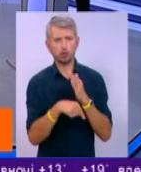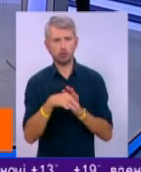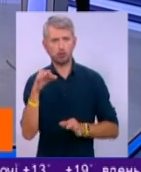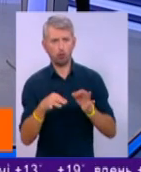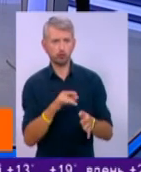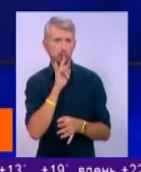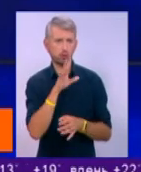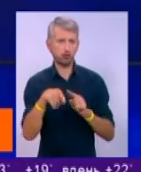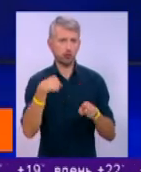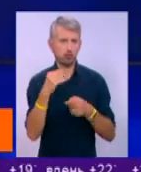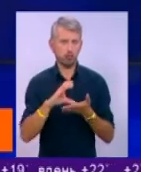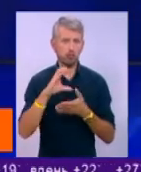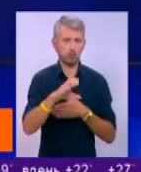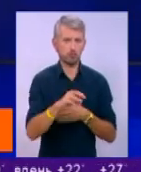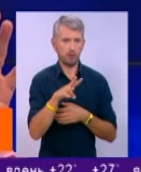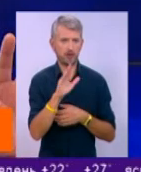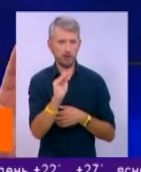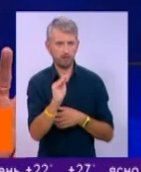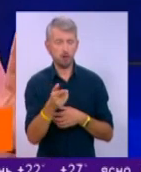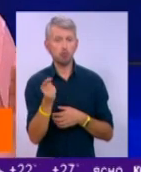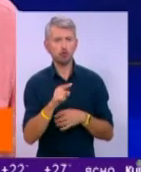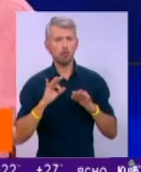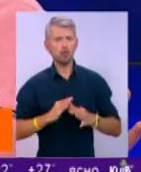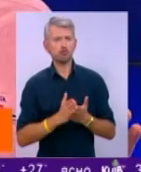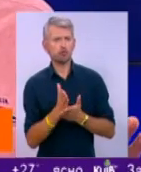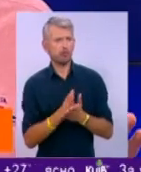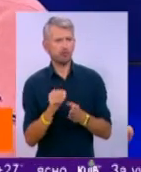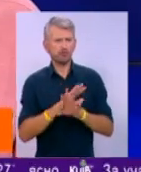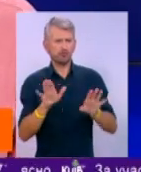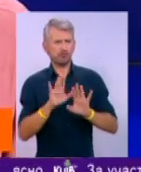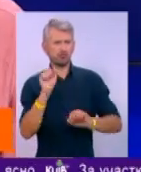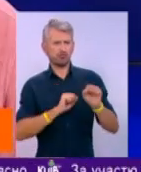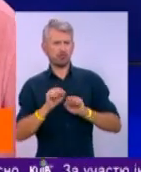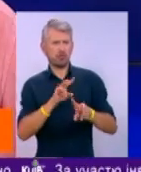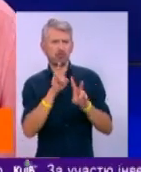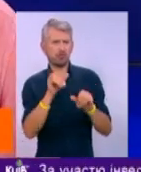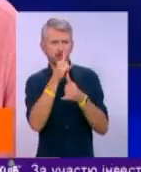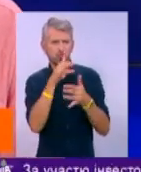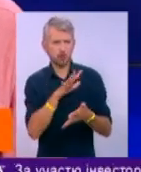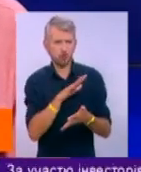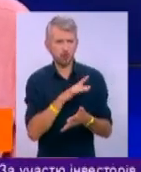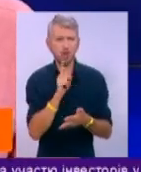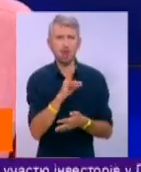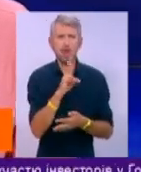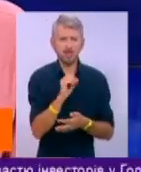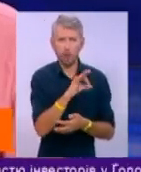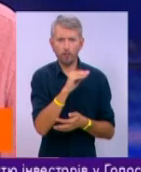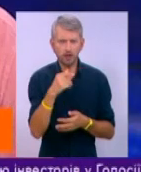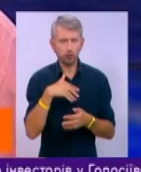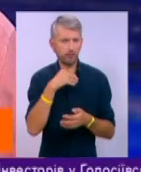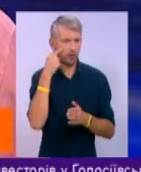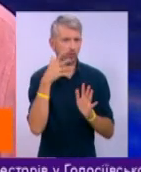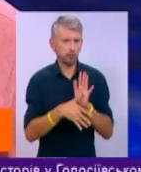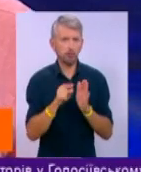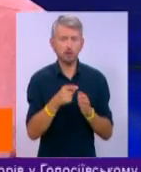буде чергового траншу МВФ. Причому чиновники офіційно сказали, ні, все не так насправді, не може так бути. Але неофіційно ми всі розуміємо, що це